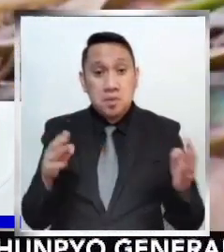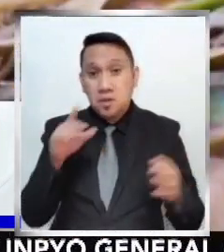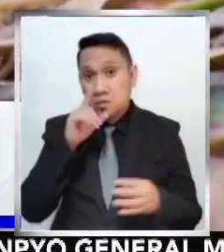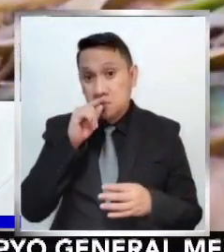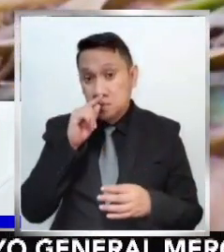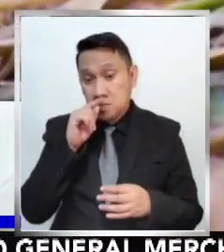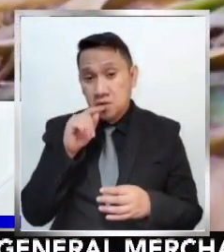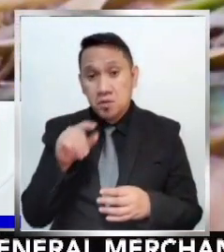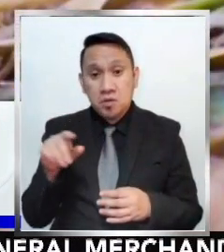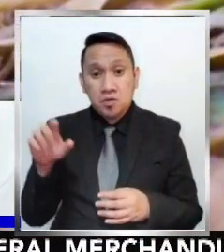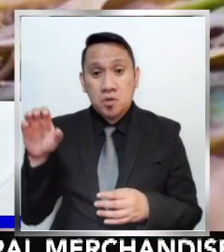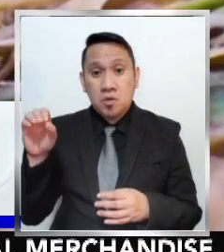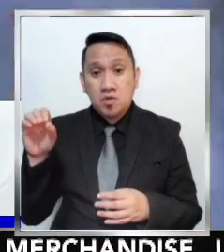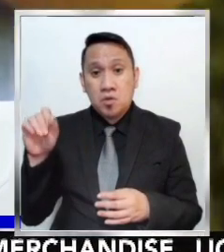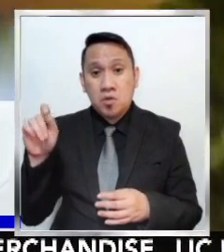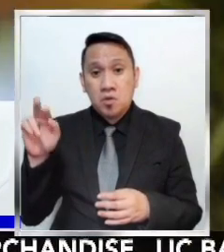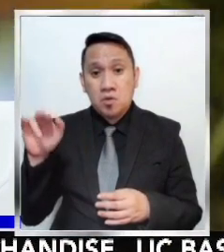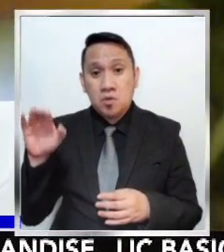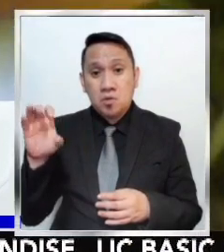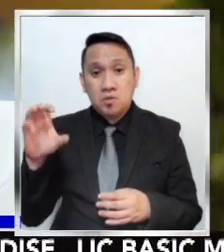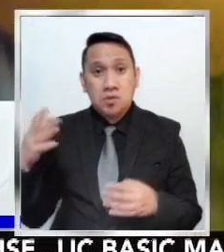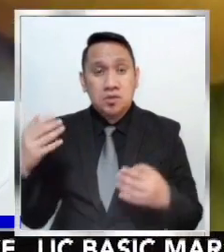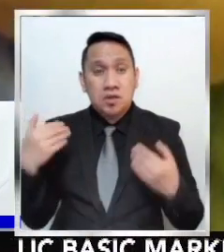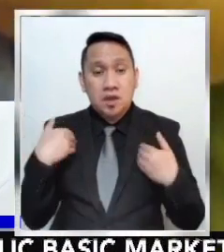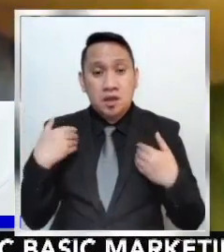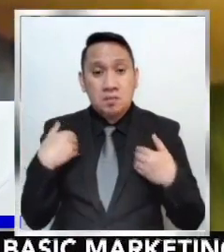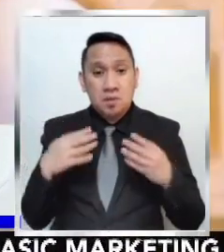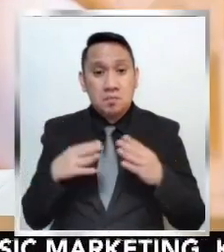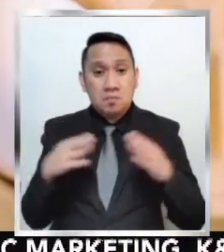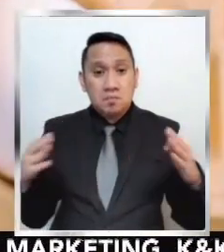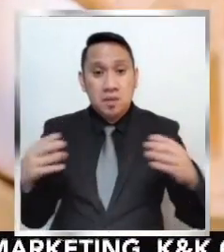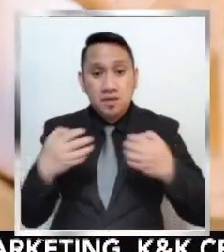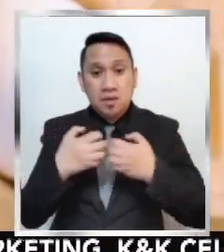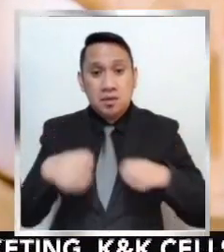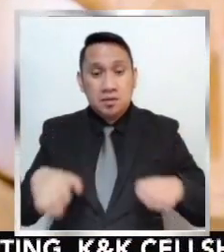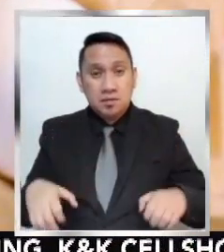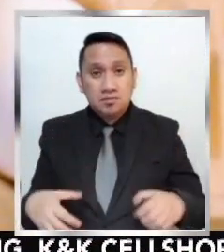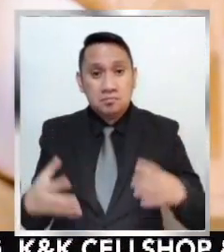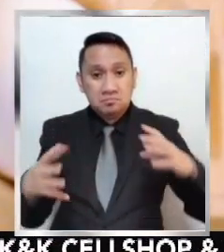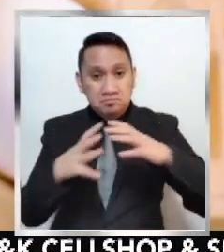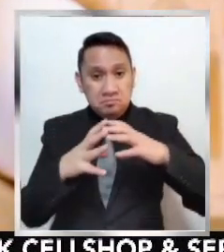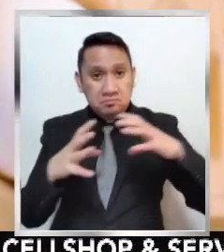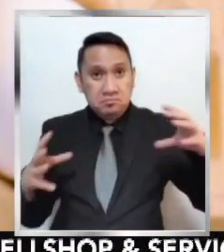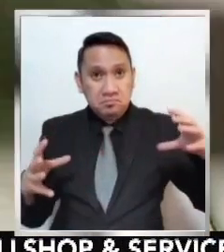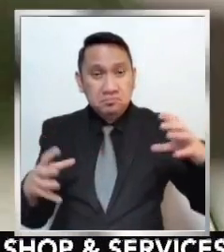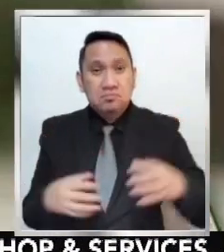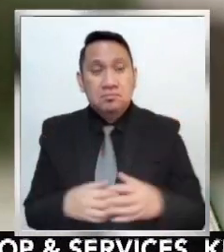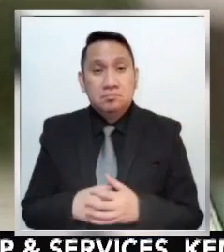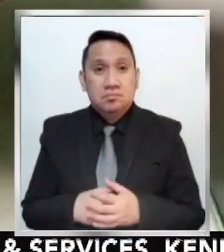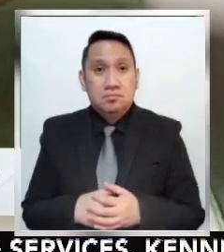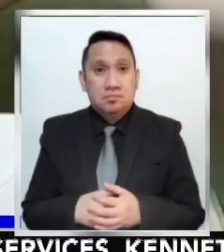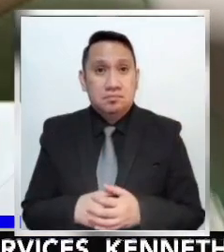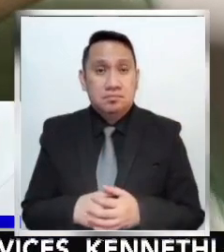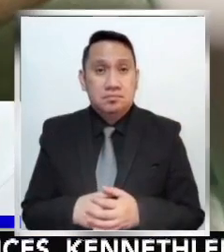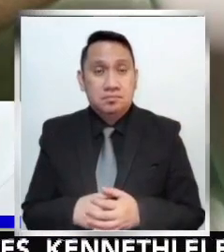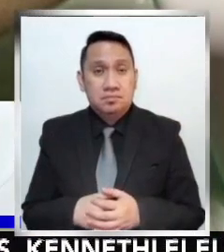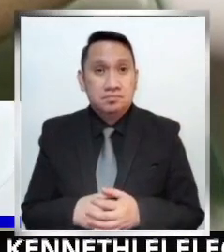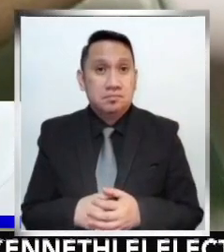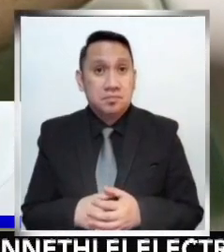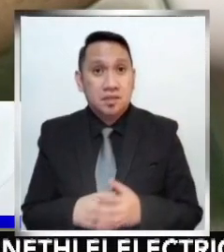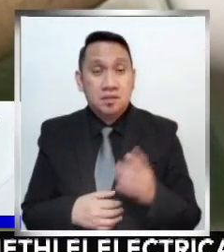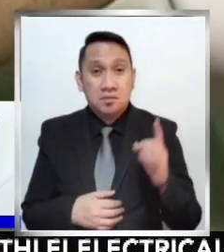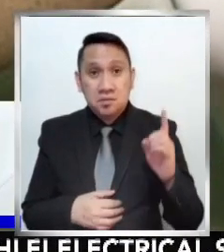siya ring nangingitlog ng pinakamalaking itlog. Maaaring tumimbang ng halos 3 pounds o kasing bigat ng 20 itlog ng manok. Ito rin ang tinuturing na isa